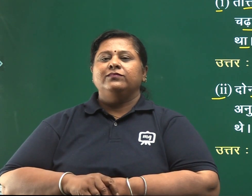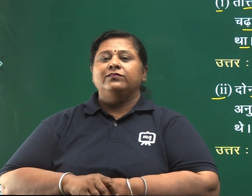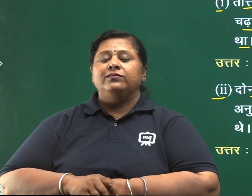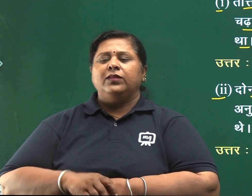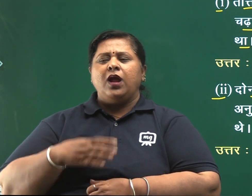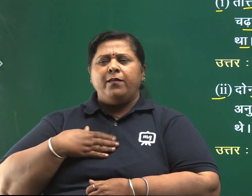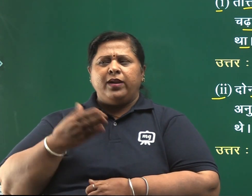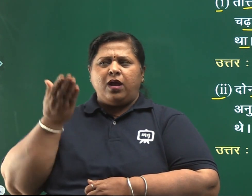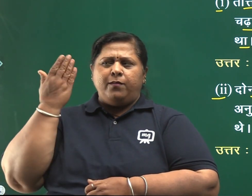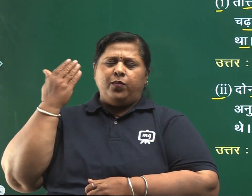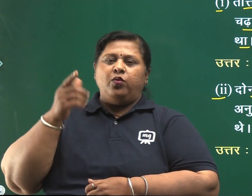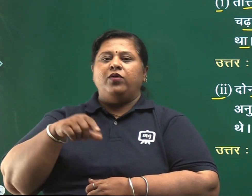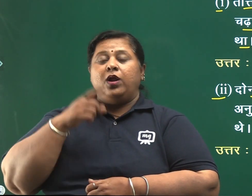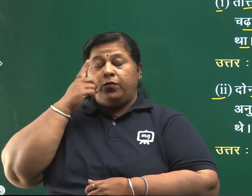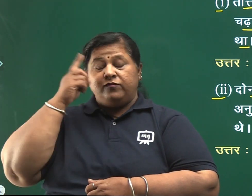अपने अपूर्व अनुभव से